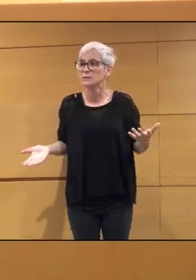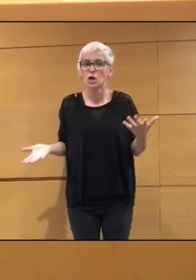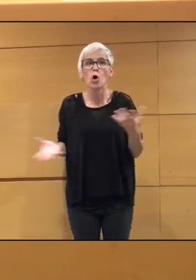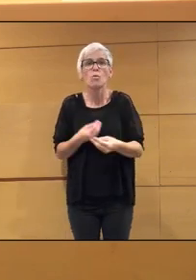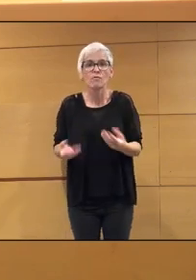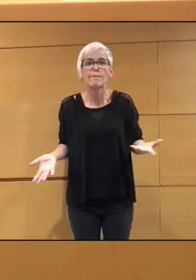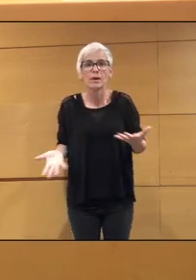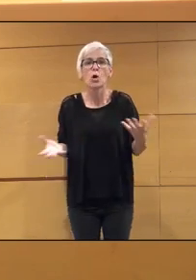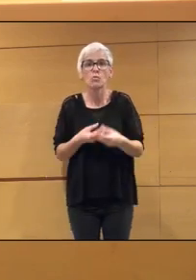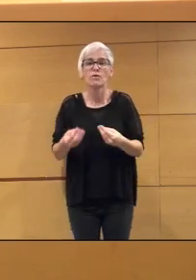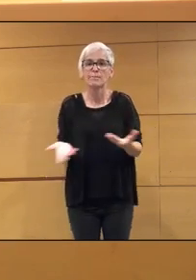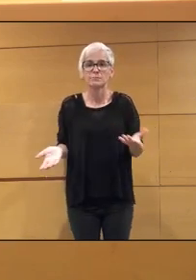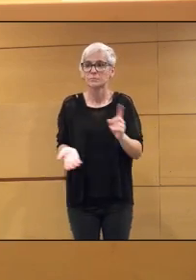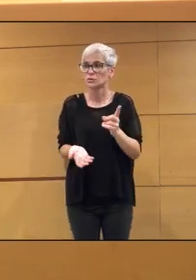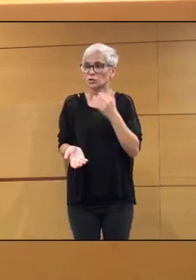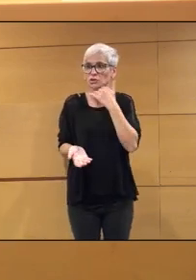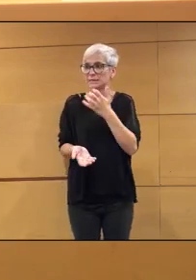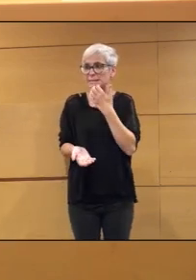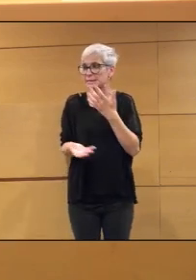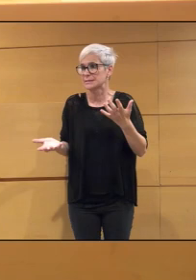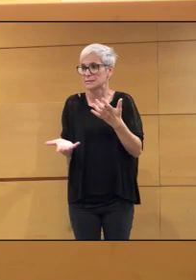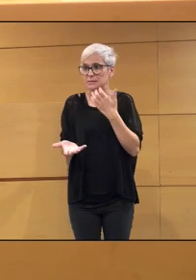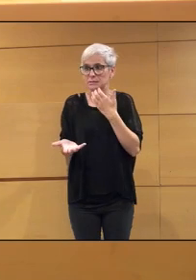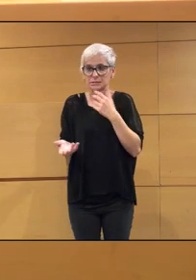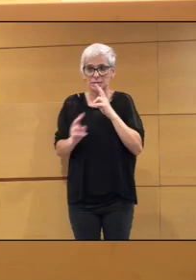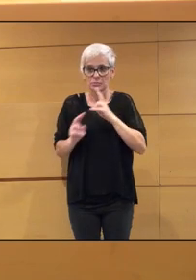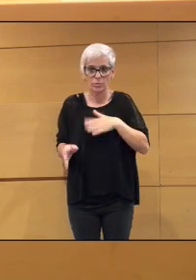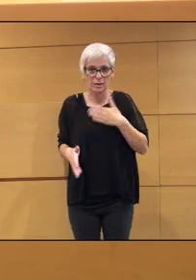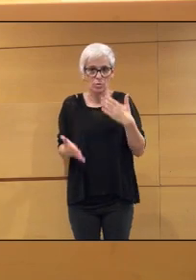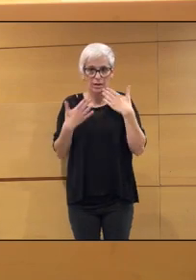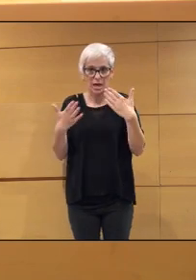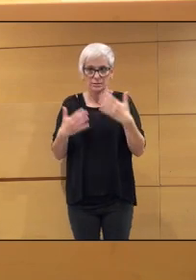fem? No sé si em podeu respondre. Gràcies.